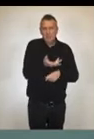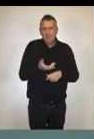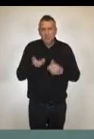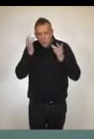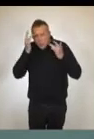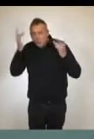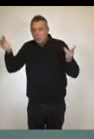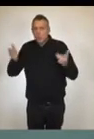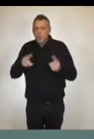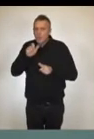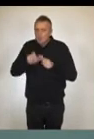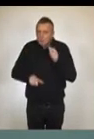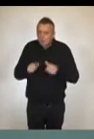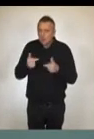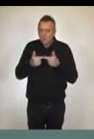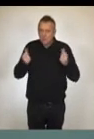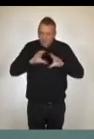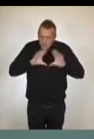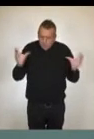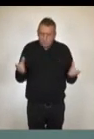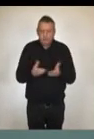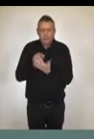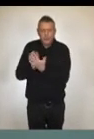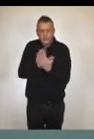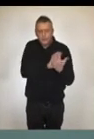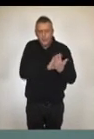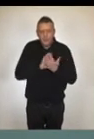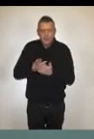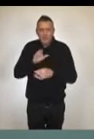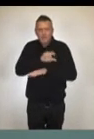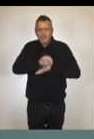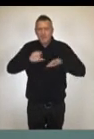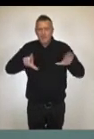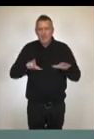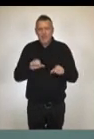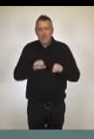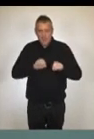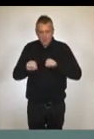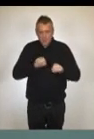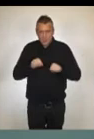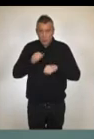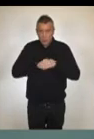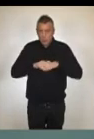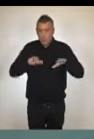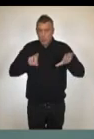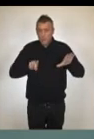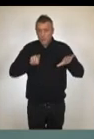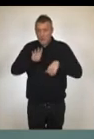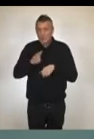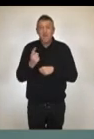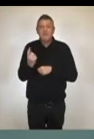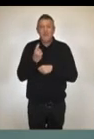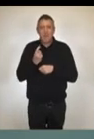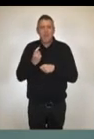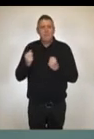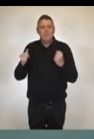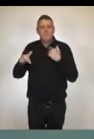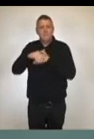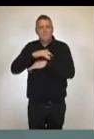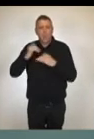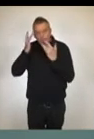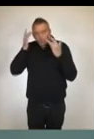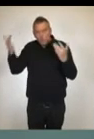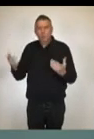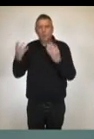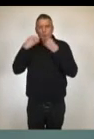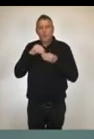ville. 27 actions sur les 84 sont directement issues du Forum de la culture. Démarche qui, je le rappelle,